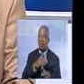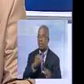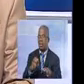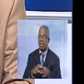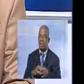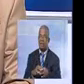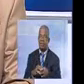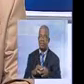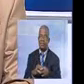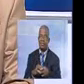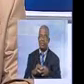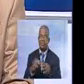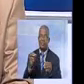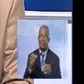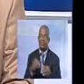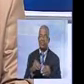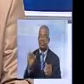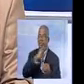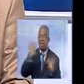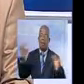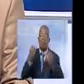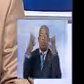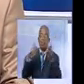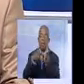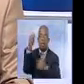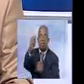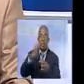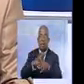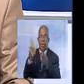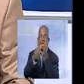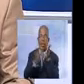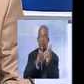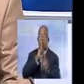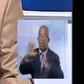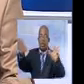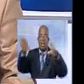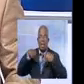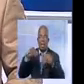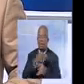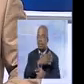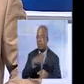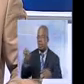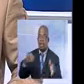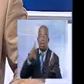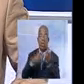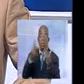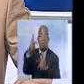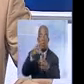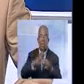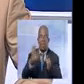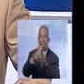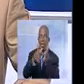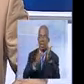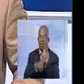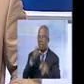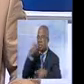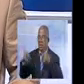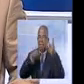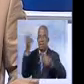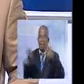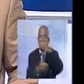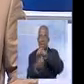la République Alassane Ouattara. Plusieurs projets de loi ont été adoptés, entre autres le projet de loi relatif à la